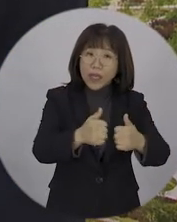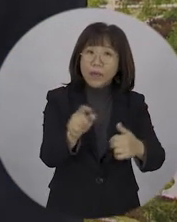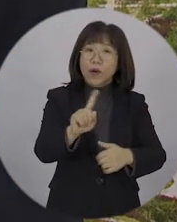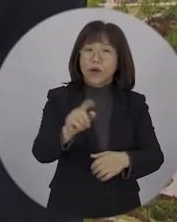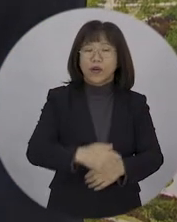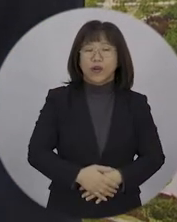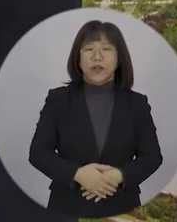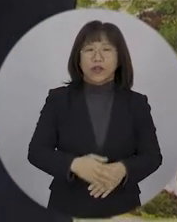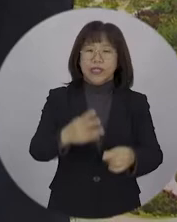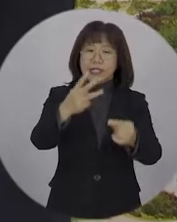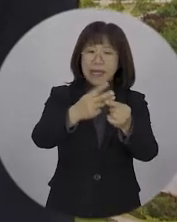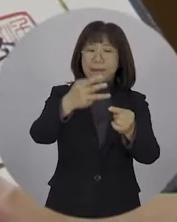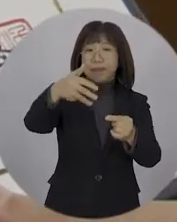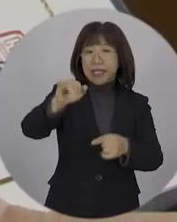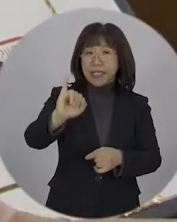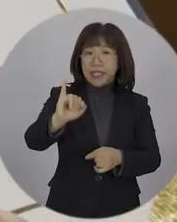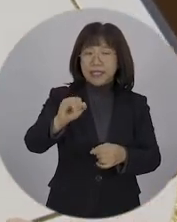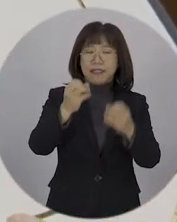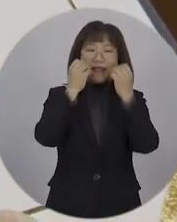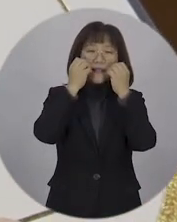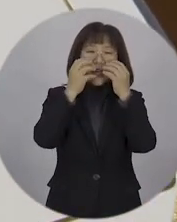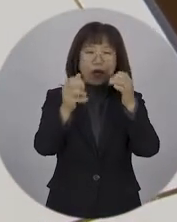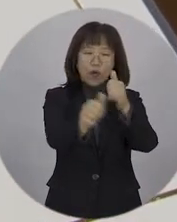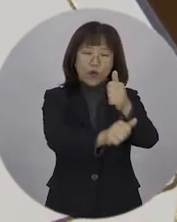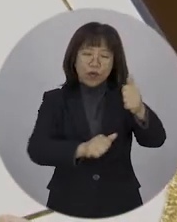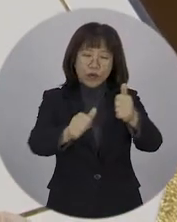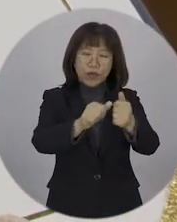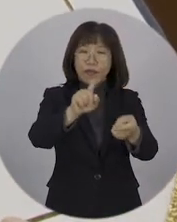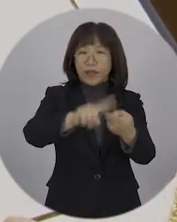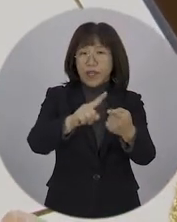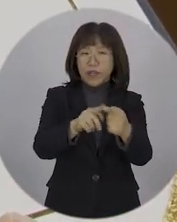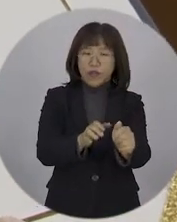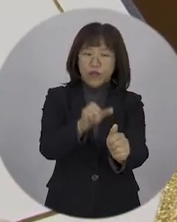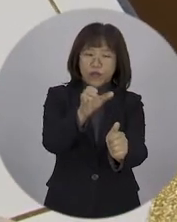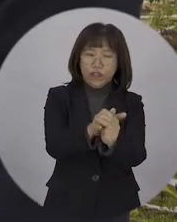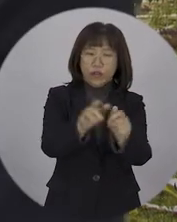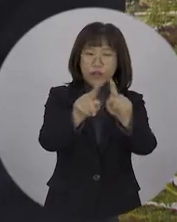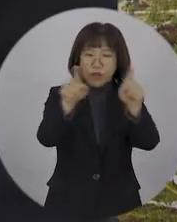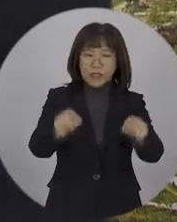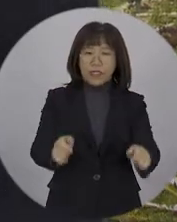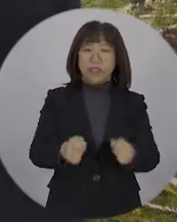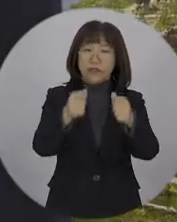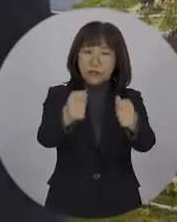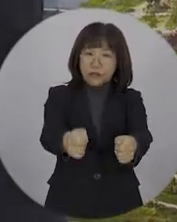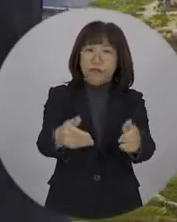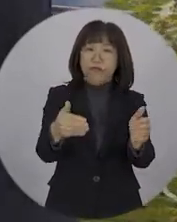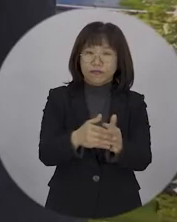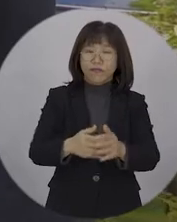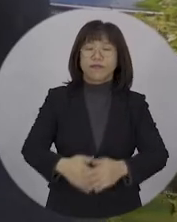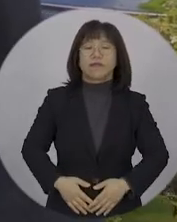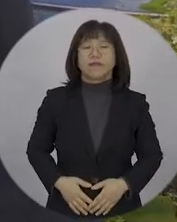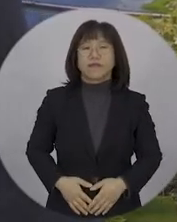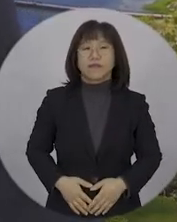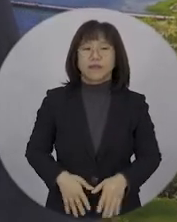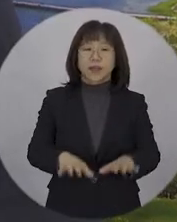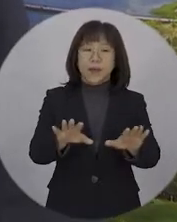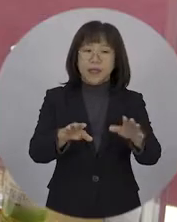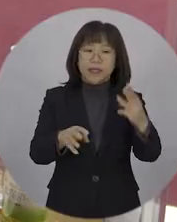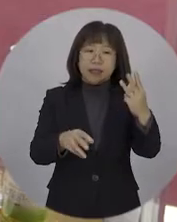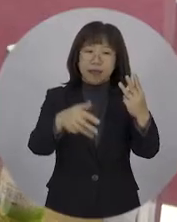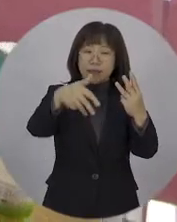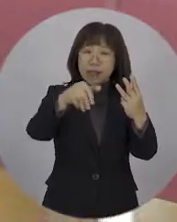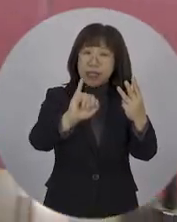회의에서는 먼저 제3기 강서구 협치회의 신규위원에 대한 위촉장 수여식이 진행됐습니다. 본격적인